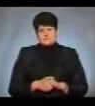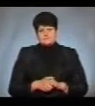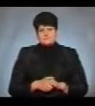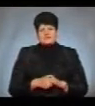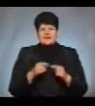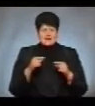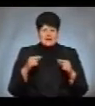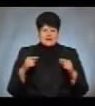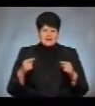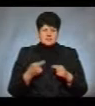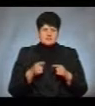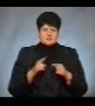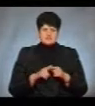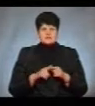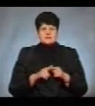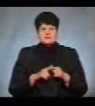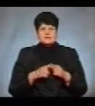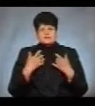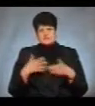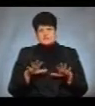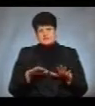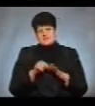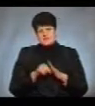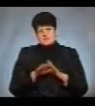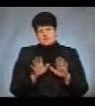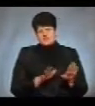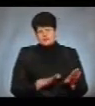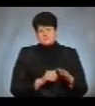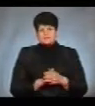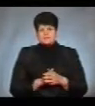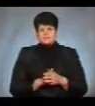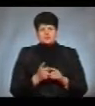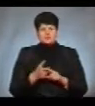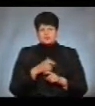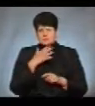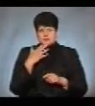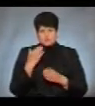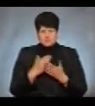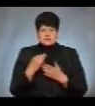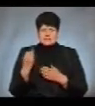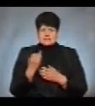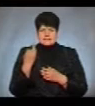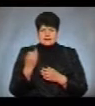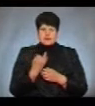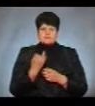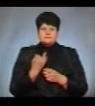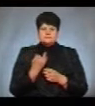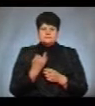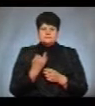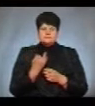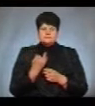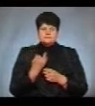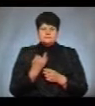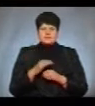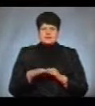То решта є пам'ятки вже місцевого значення. Досить багато є цікавих і